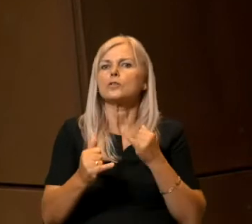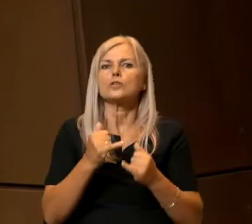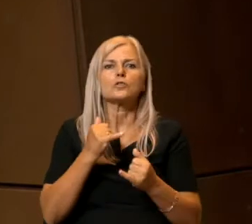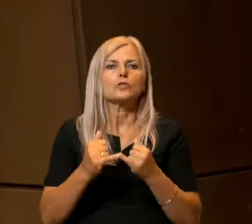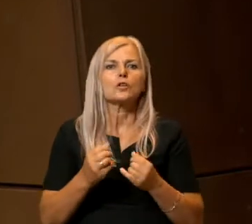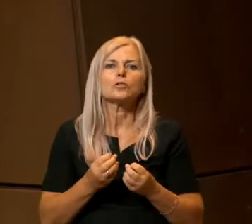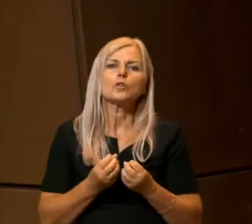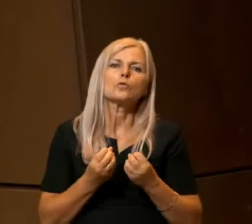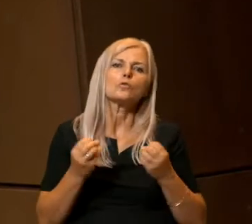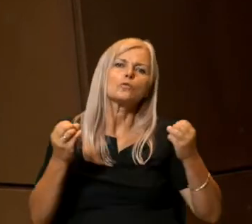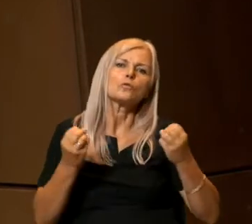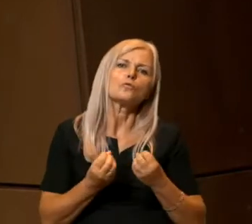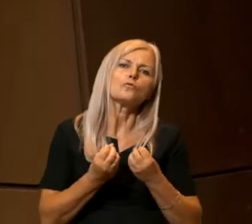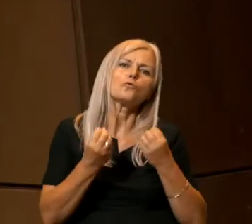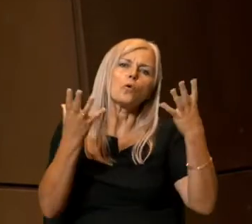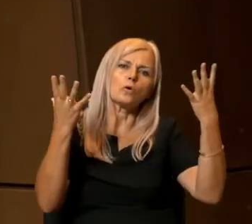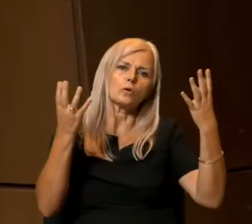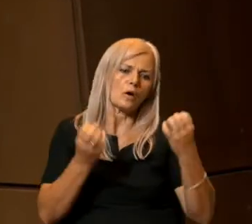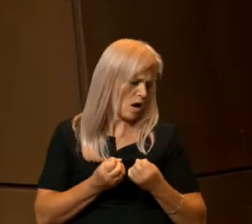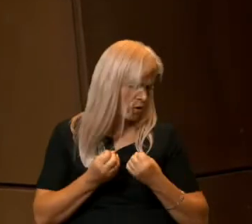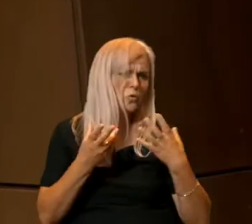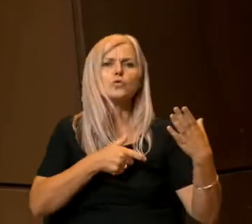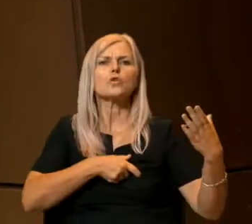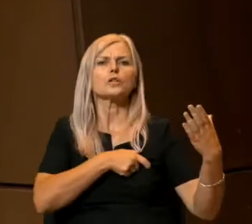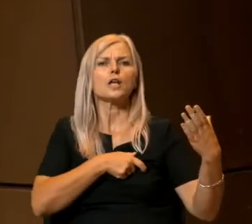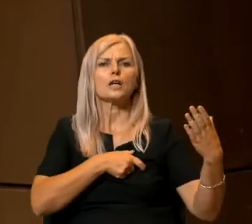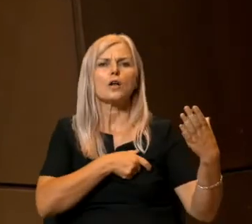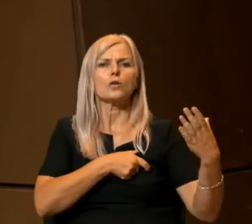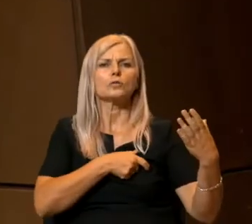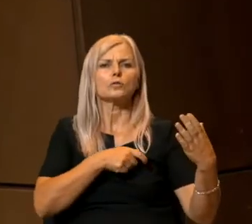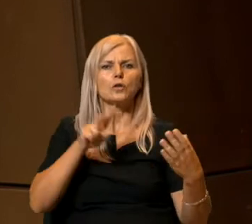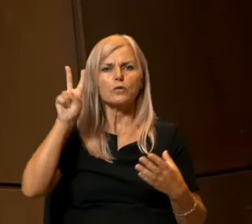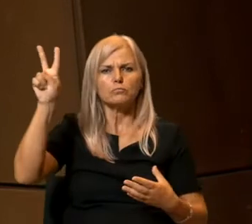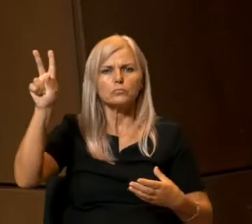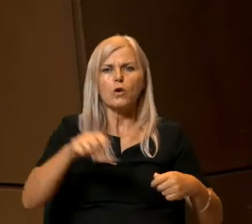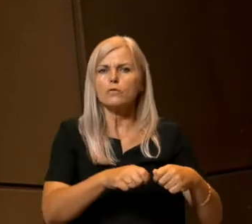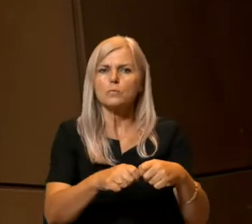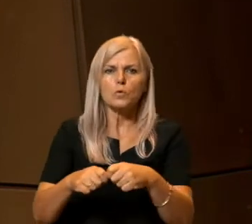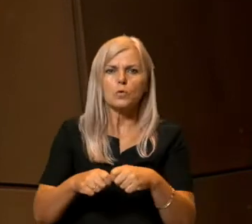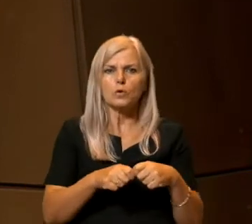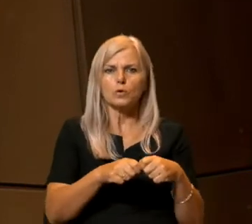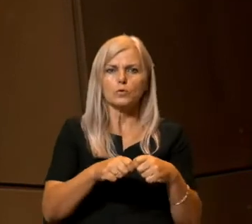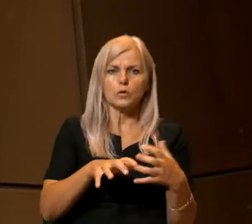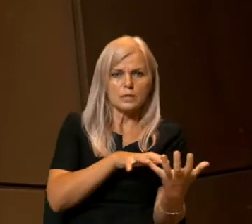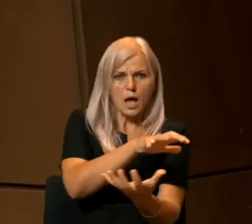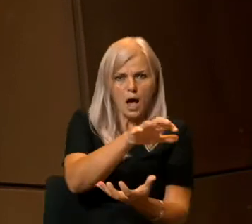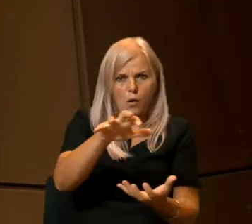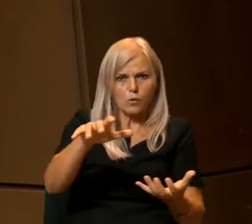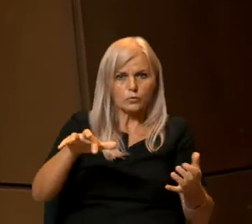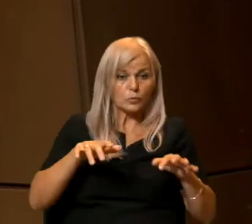solidarności zostanie rozciągnięty na cały świat. I choć wiem, że to